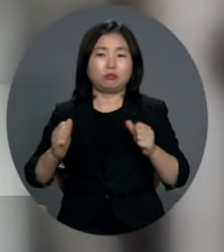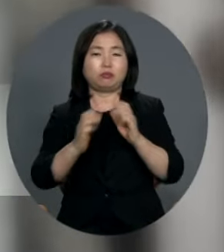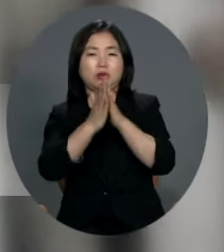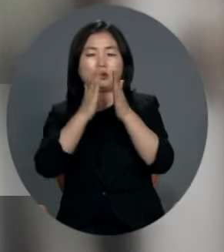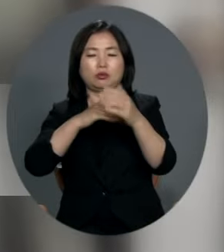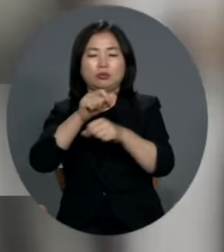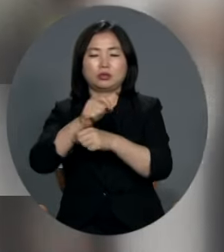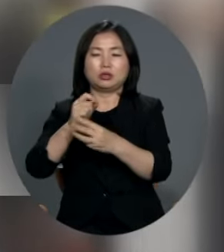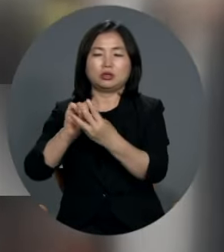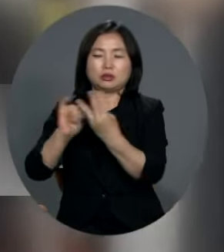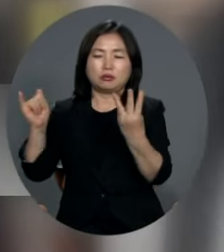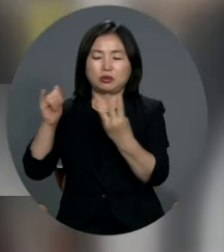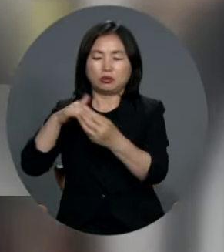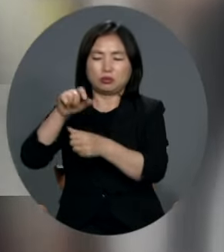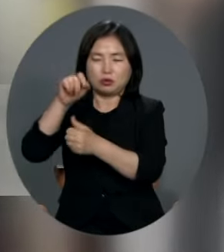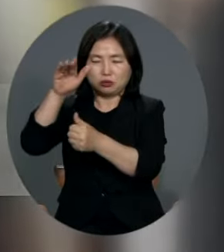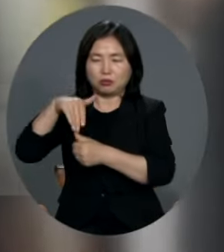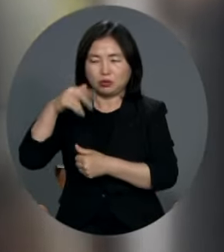파손됐습니다